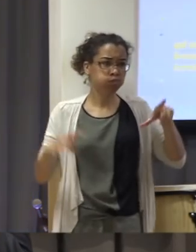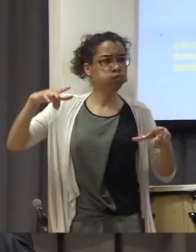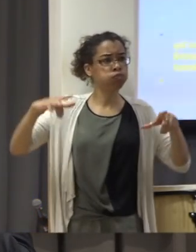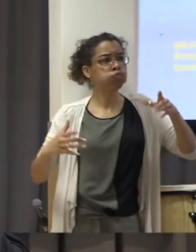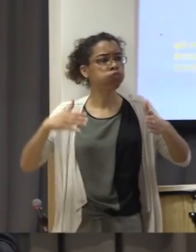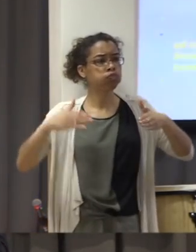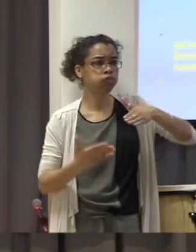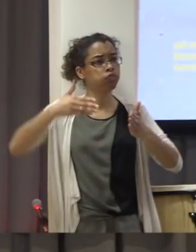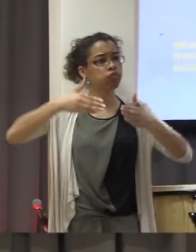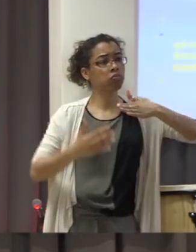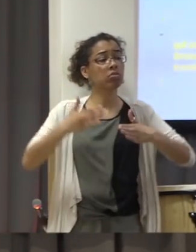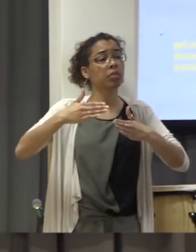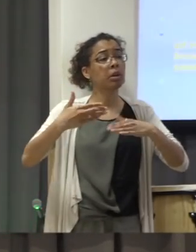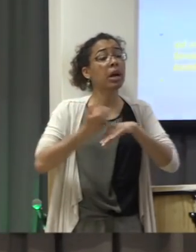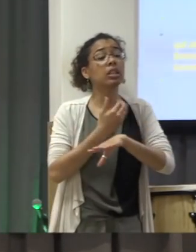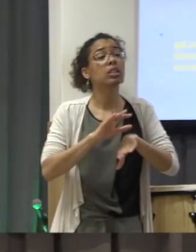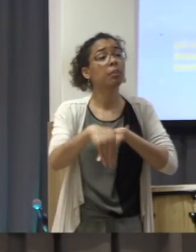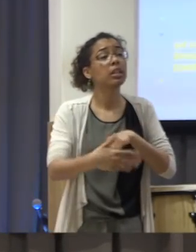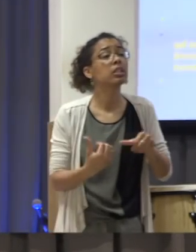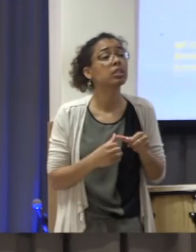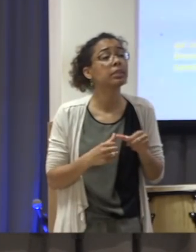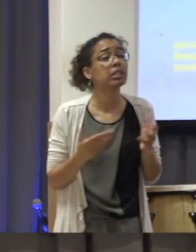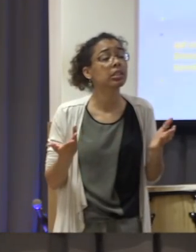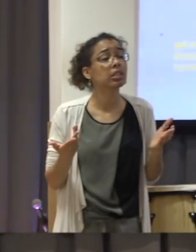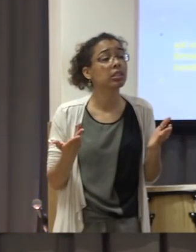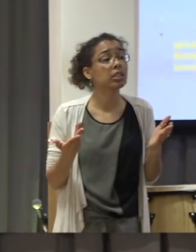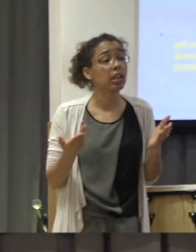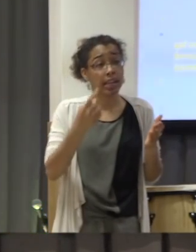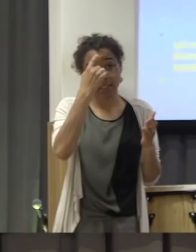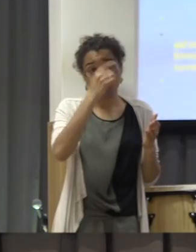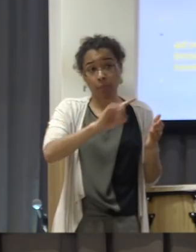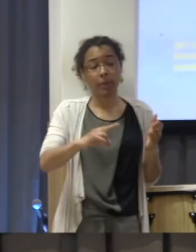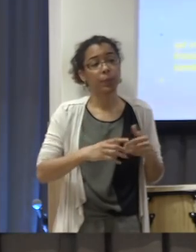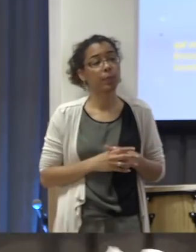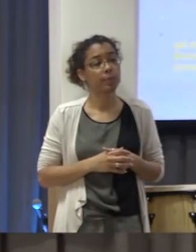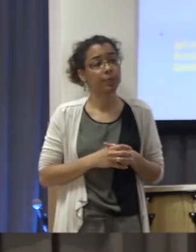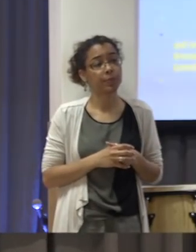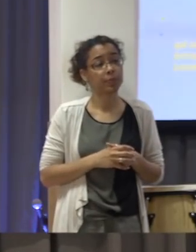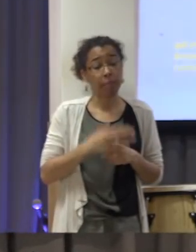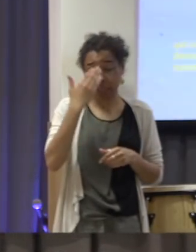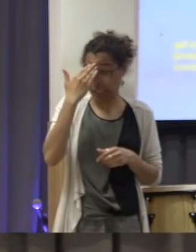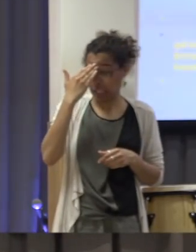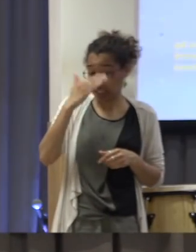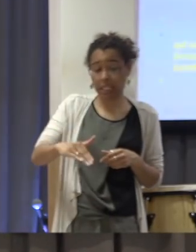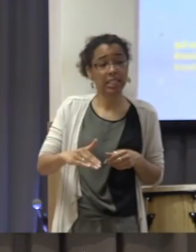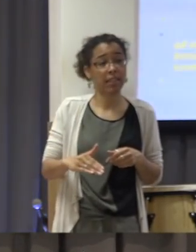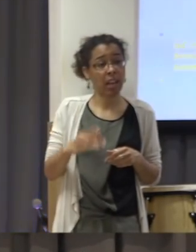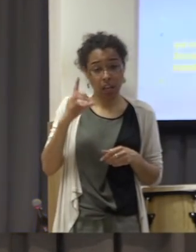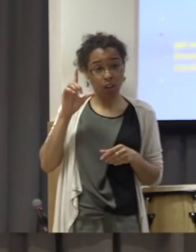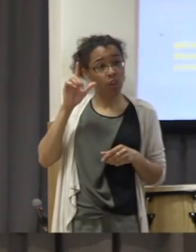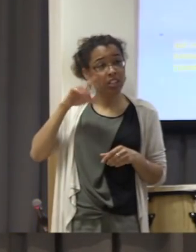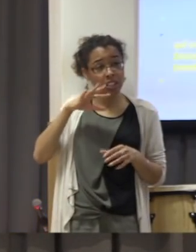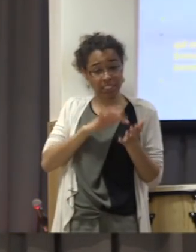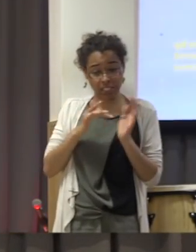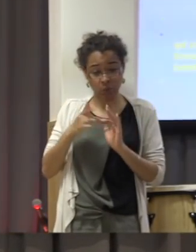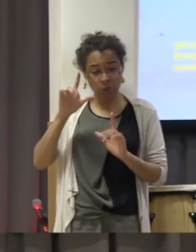Mais qu'est-ce qui est arrivé à eux? C'est l'incrédulité. Ils savaient qui était avec eux, mais ils ne